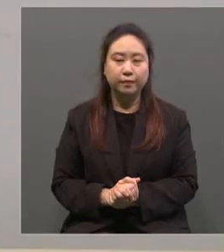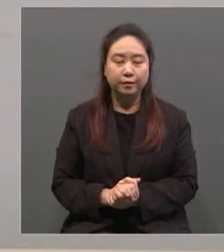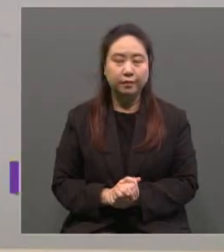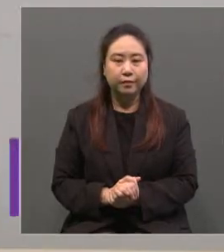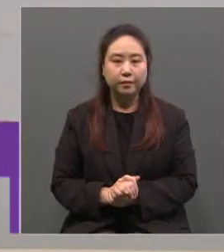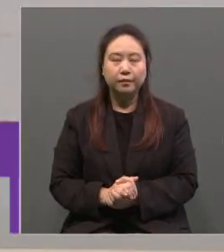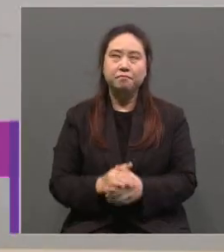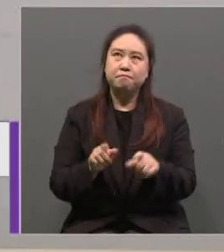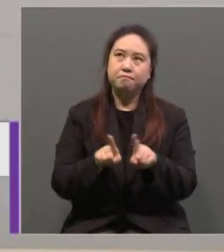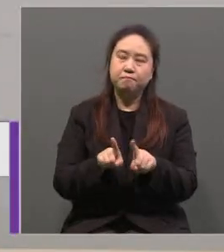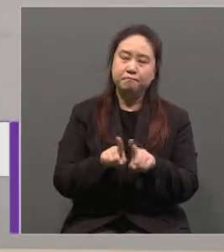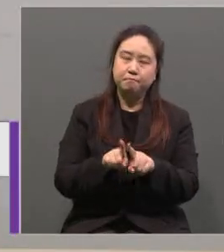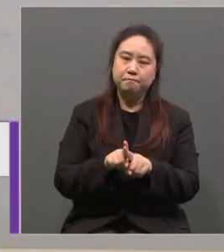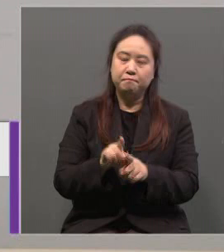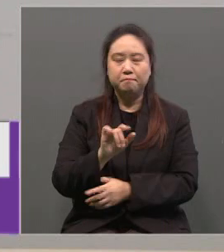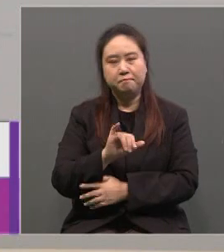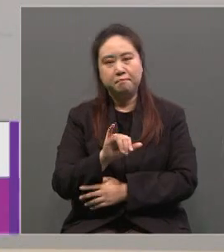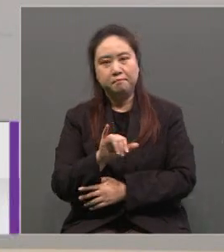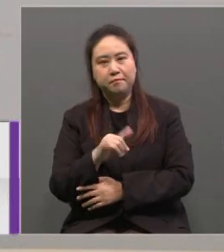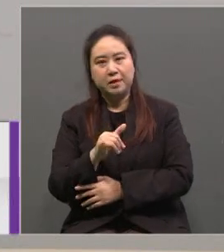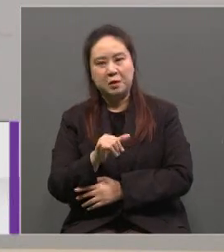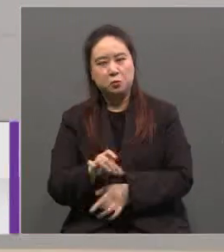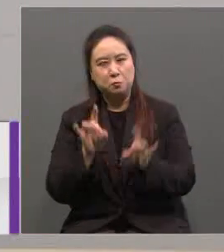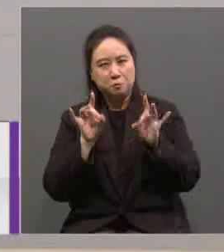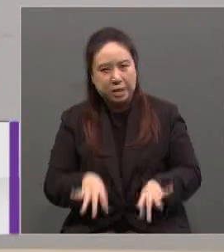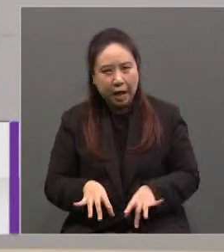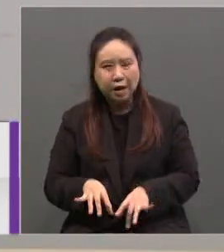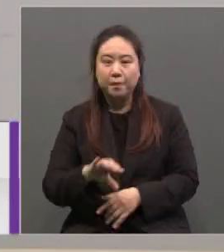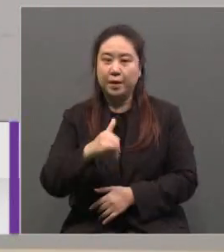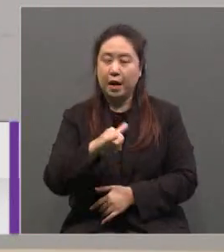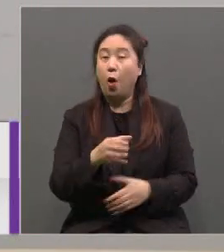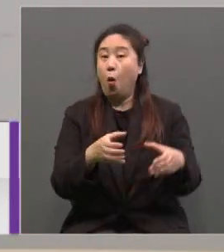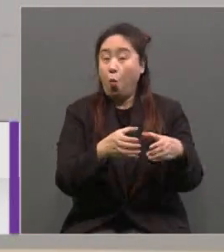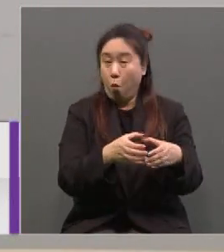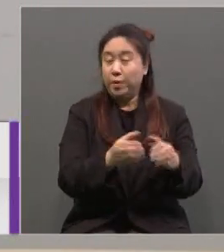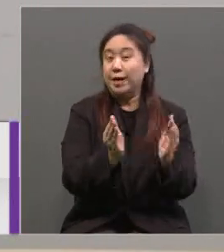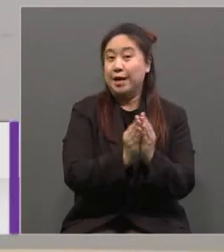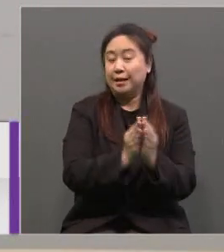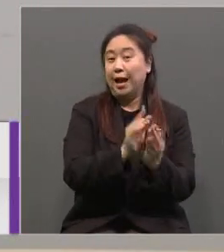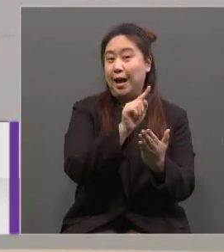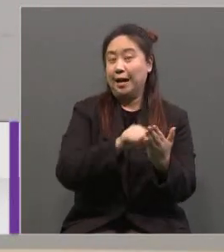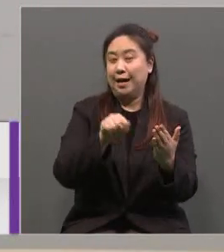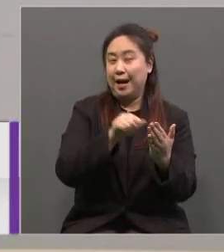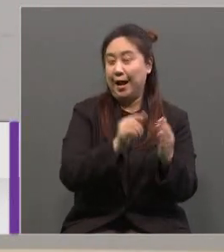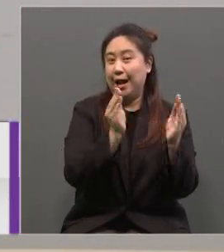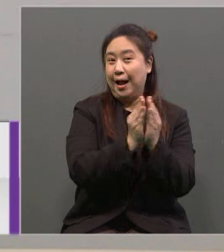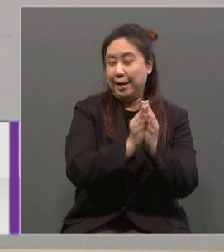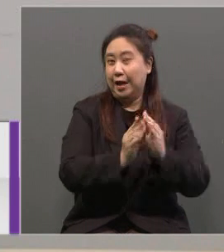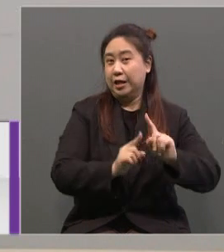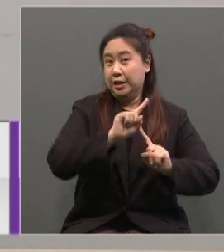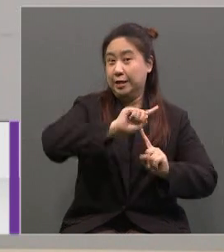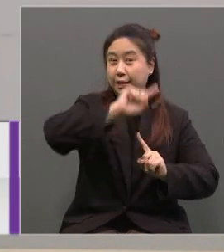มันก็สุ่มเสี่ยงในฐานะที่พรรคที่ได้ชนะการเลือกตั้งมากที่สุดได้คะแนนเสียงมากที่สุดอ่ะ